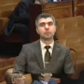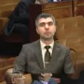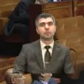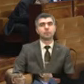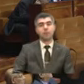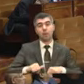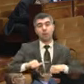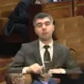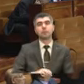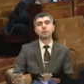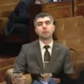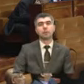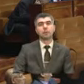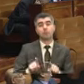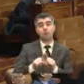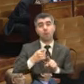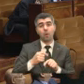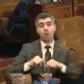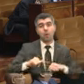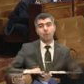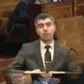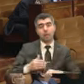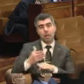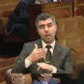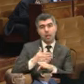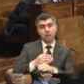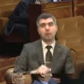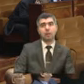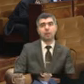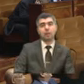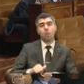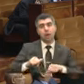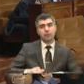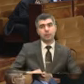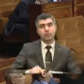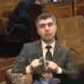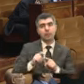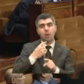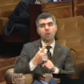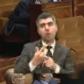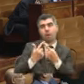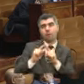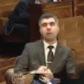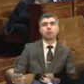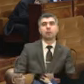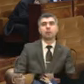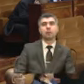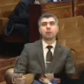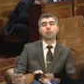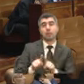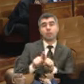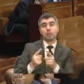السيدة الوزيرة، فهاد السيدة الوزيرة السابقة كانت سميت الوزارة ديالكم وزيرة الأسرة والتضامن والتنمية الاجتماعية. تقلب شي حاجة